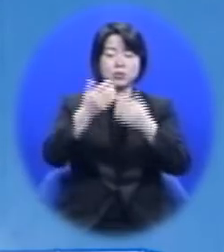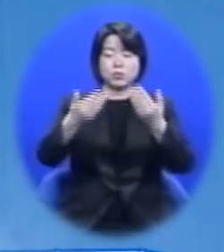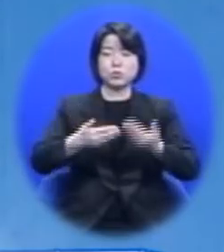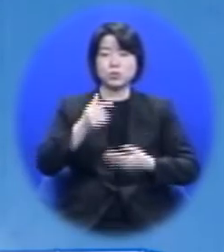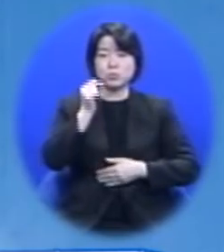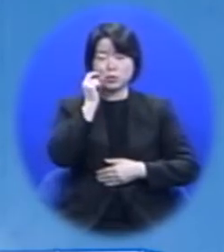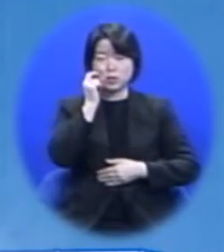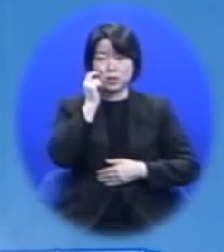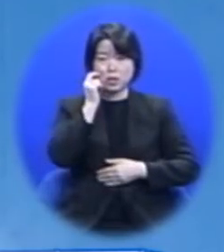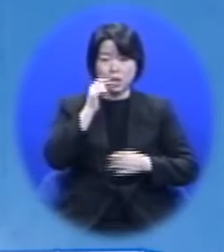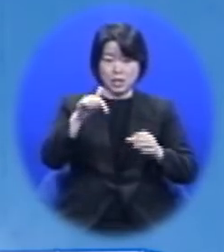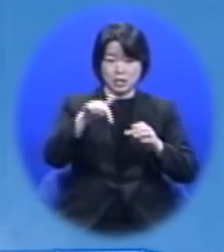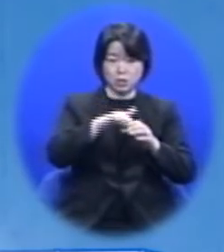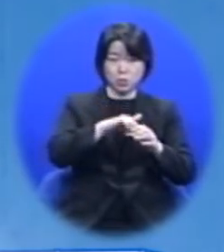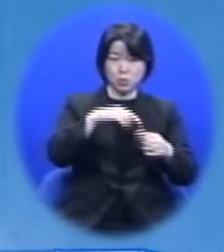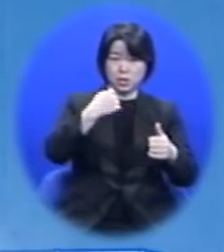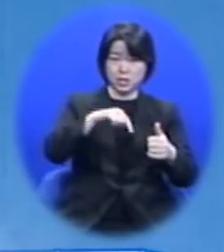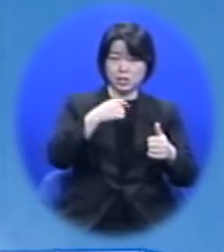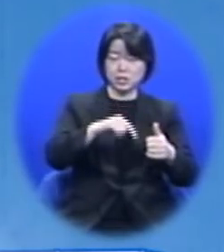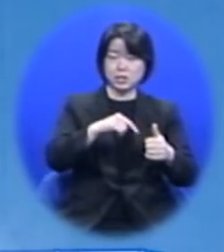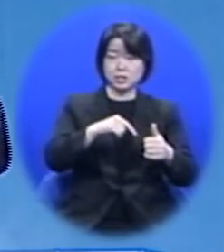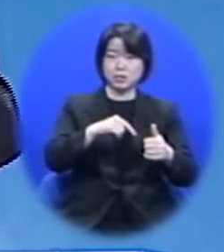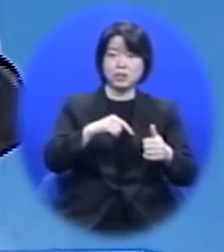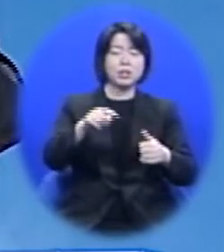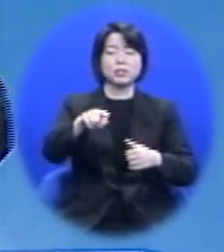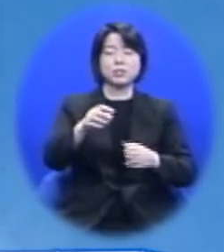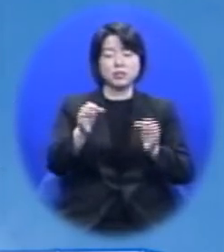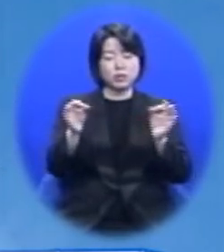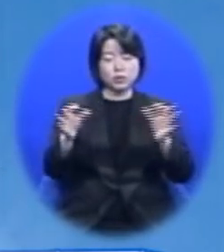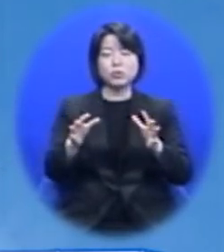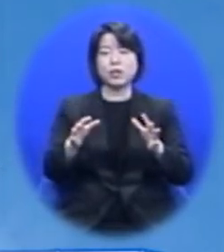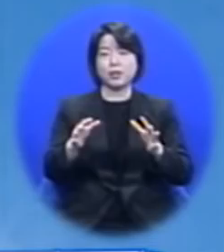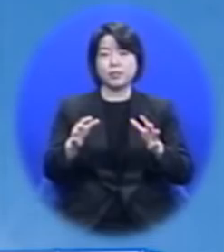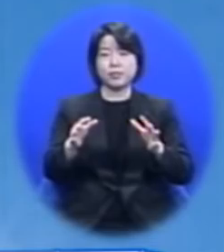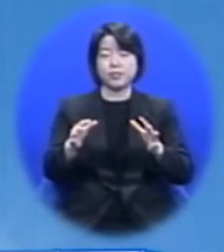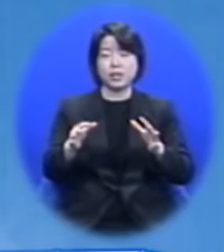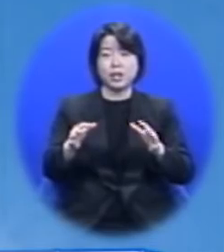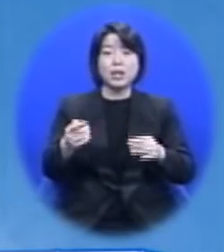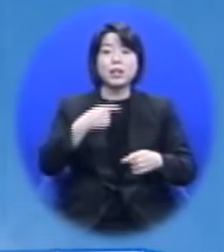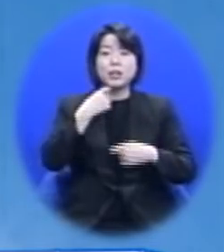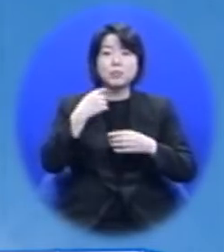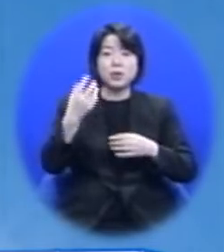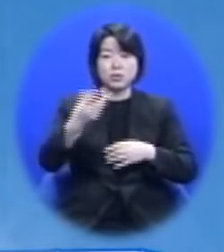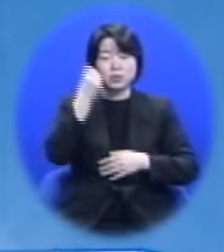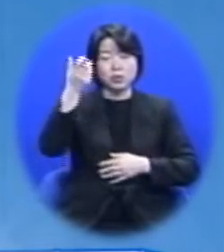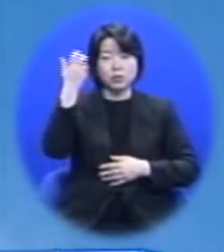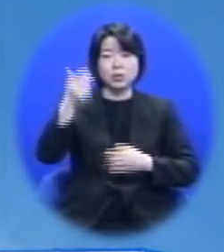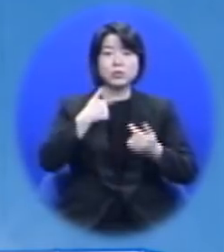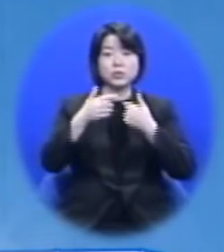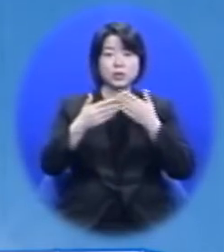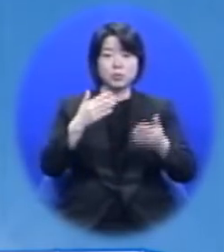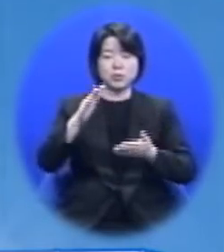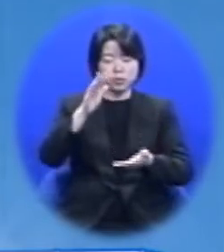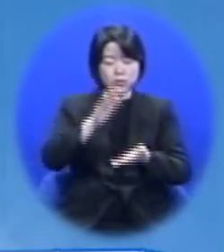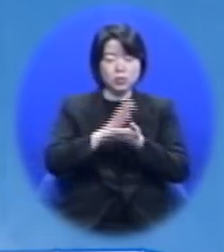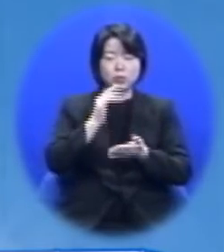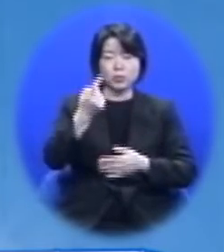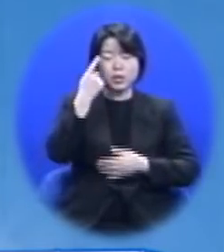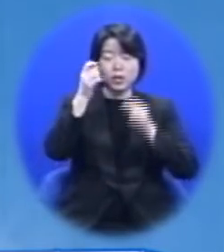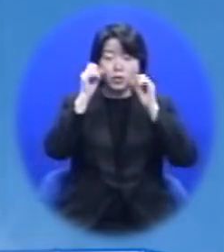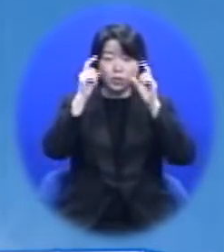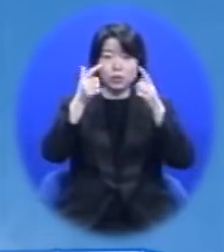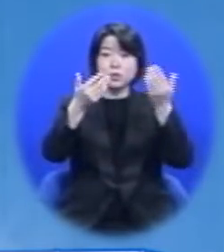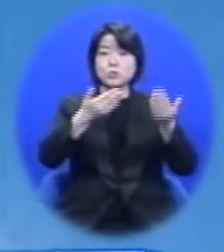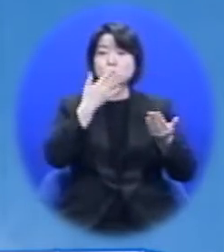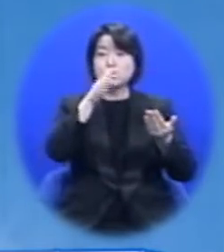교리 지식은. 성령 체험이 너무너무 뜨겁고 내 눈을 열어주기도 합니다. 성령